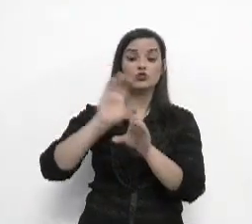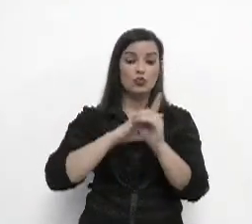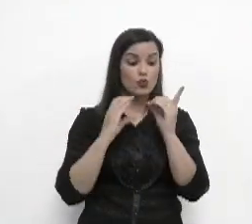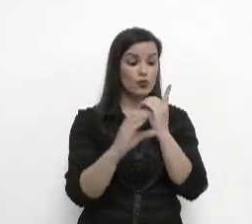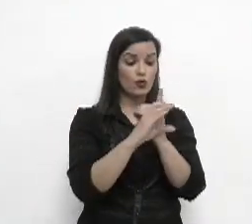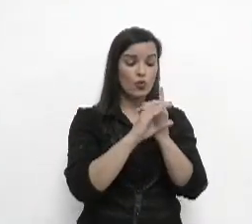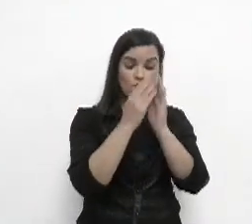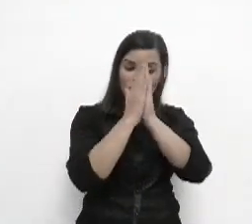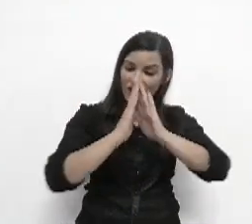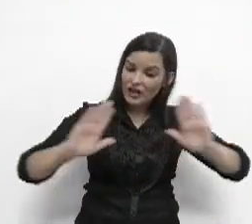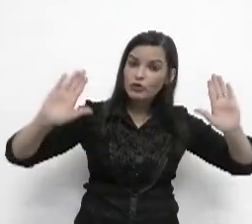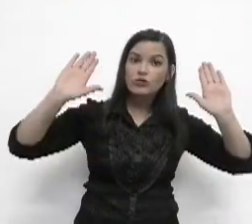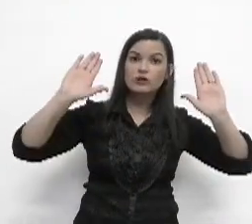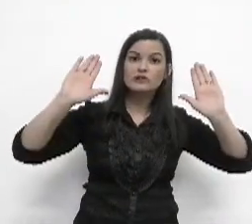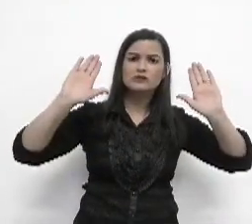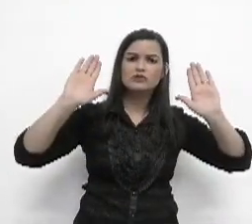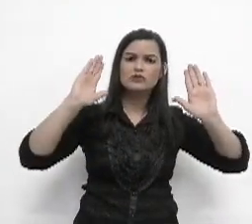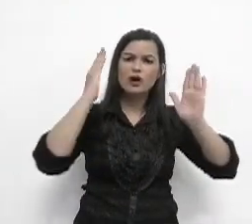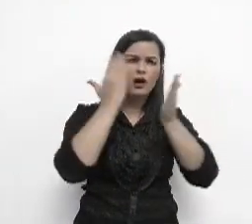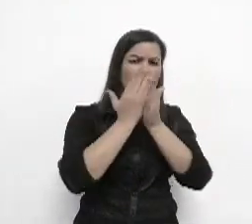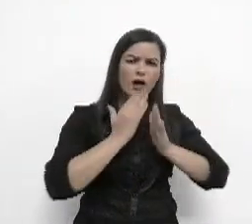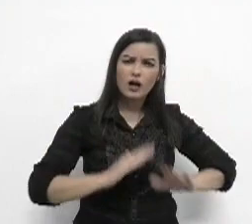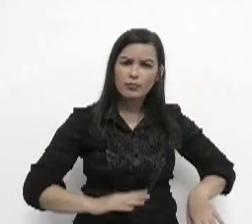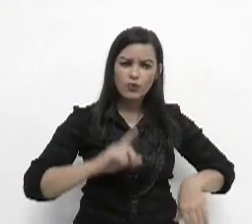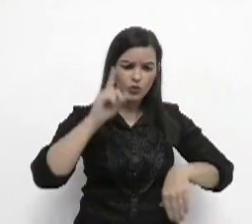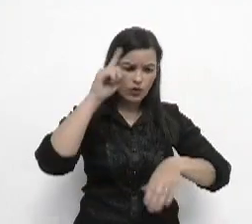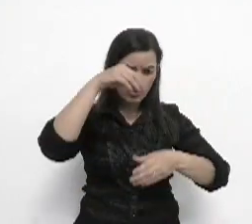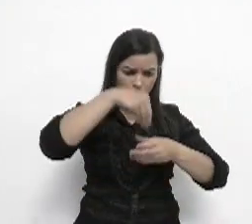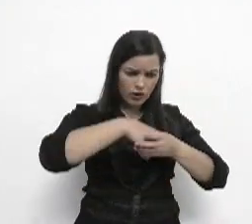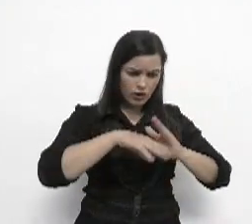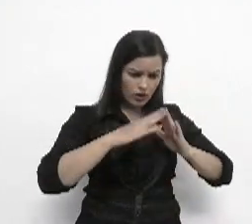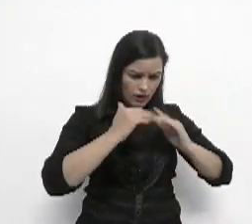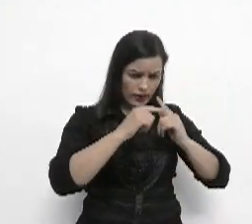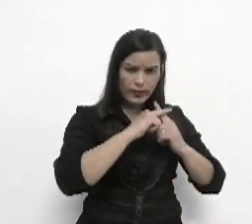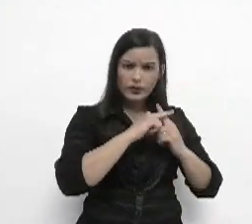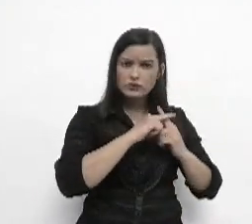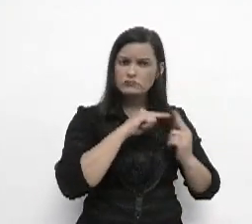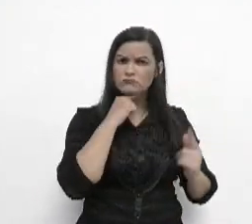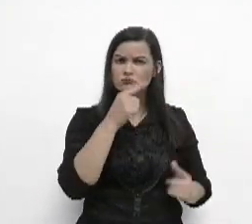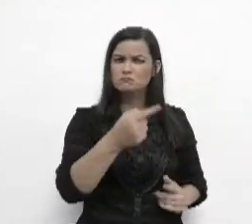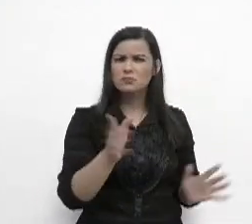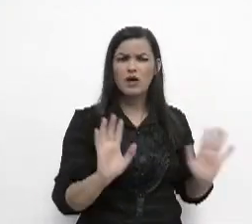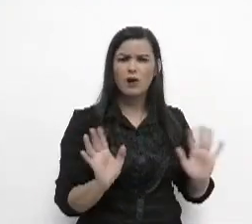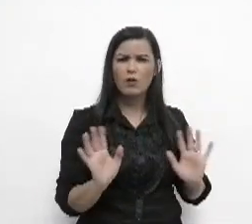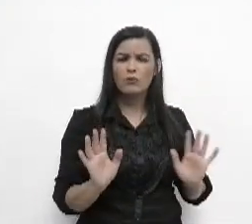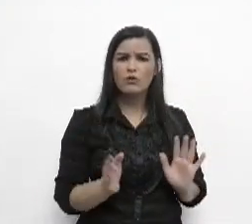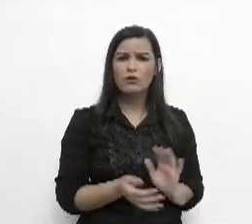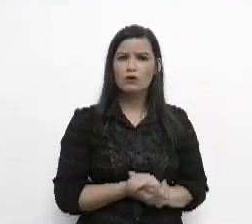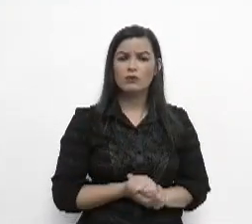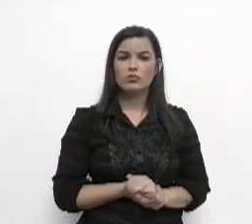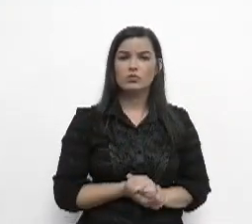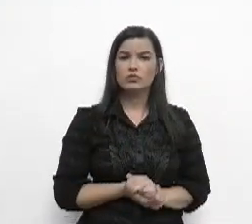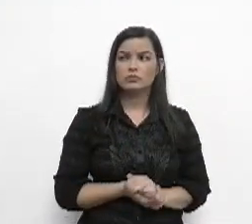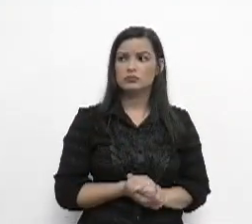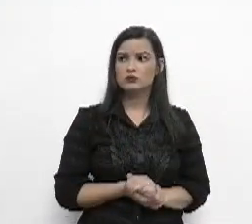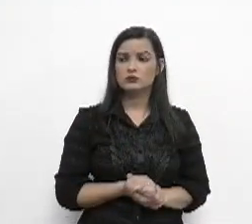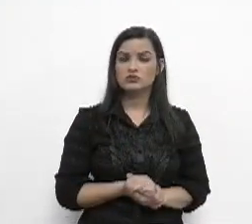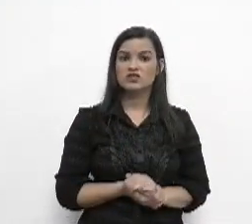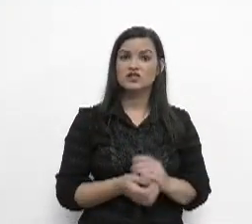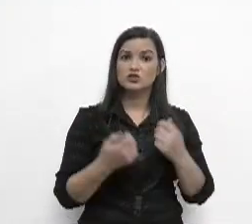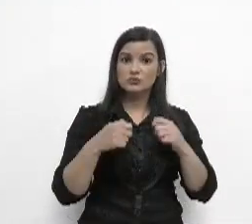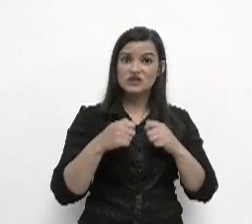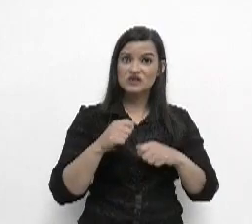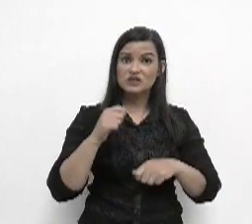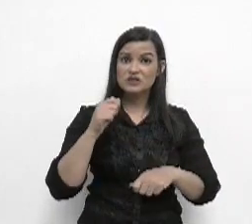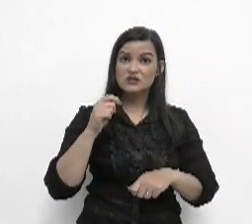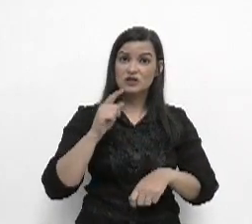não pode terminar como simples ato de religiosidade. 그 예배를 통하여서 성도들이 하나님께 집중하게 만들어야 합니다. Devemos fazer com que através dessa